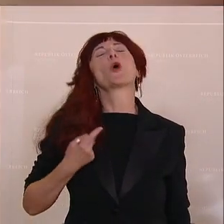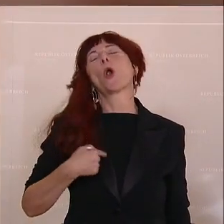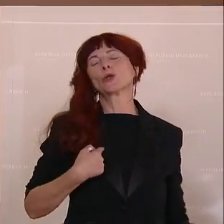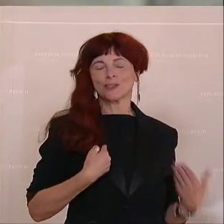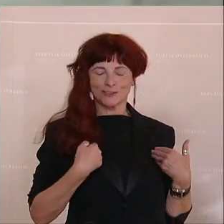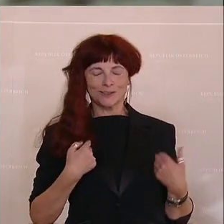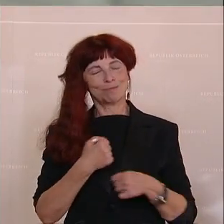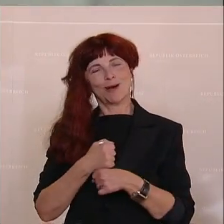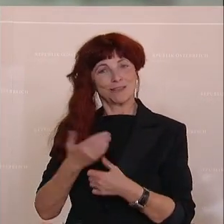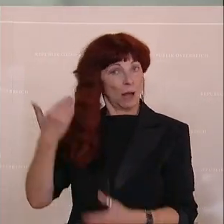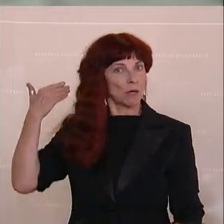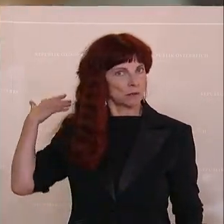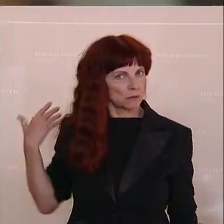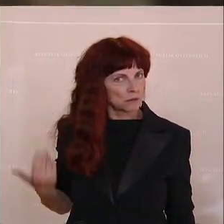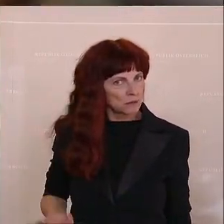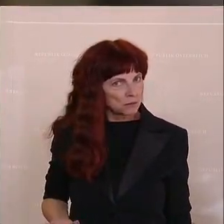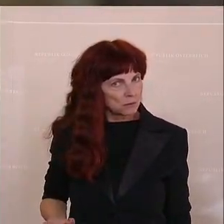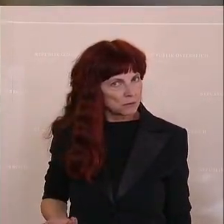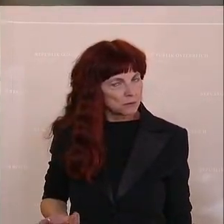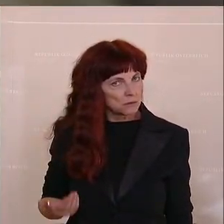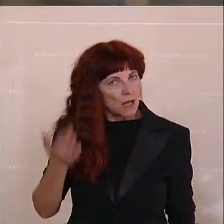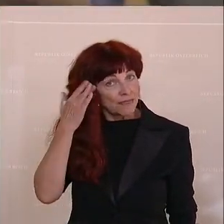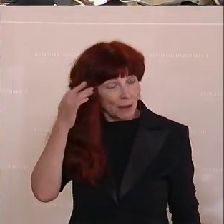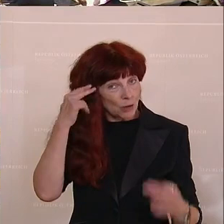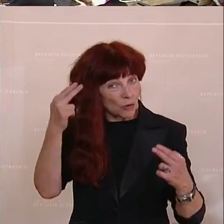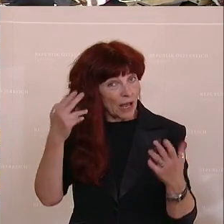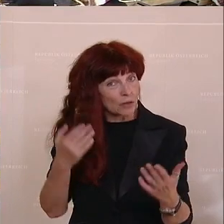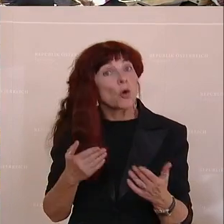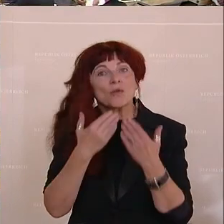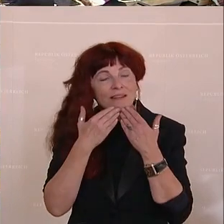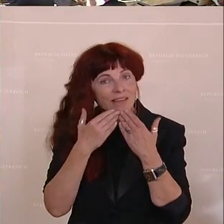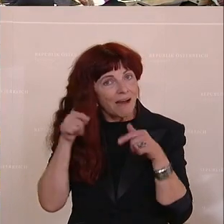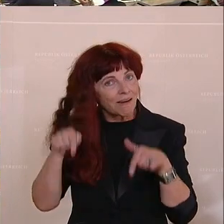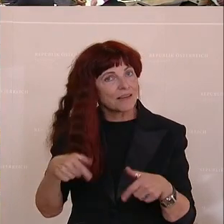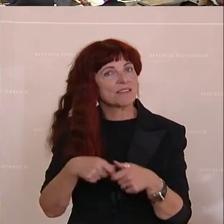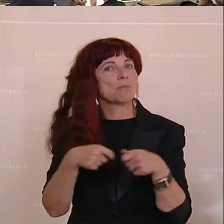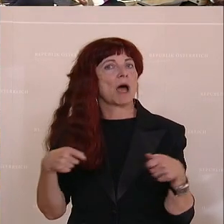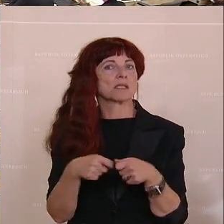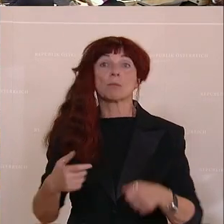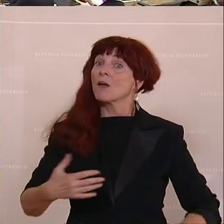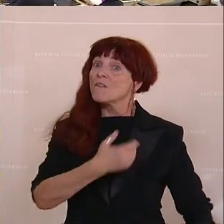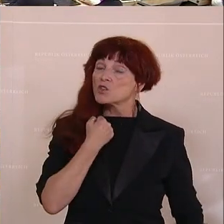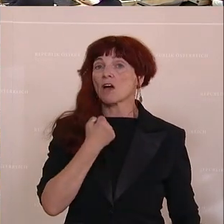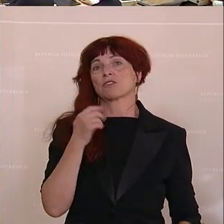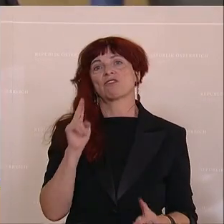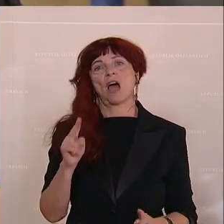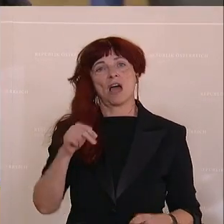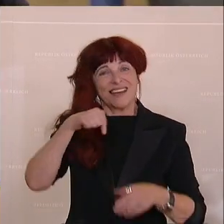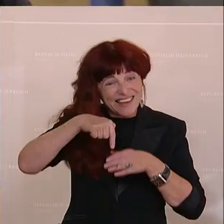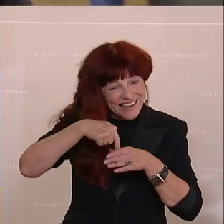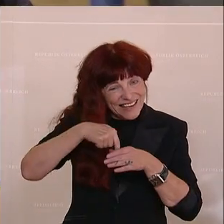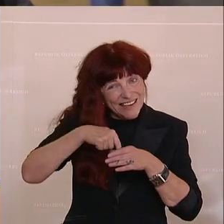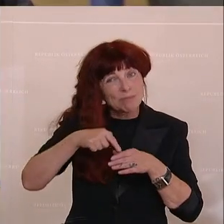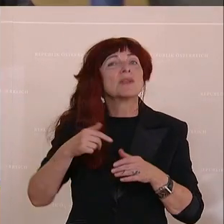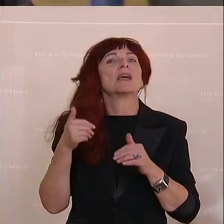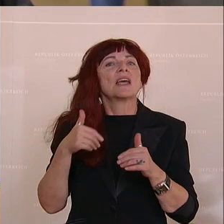gemacht zu haben. Und meine sehr geehrten Damen und Herren, dank dieser Maßnahmen schaffen wir es tatsächlich auch in dieses